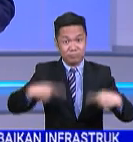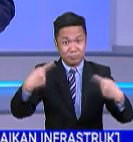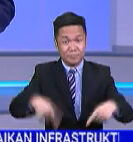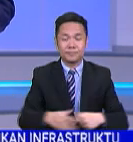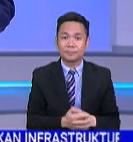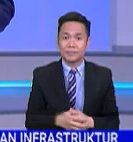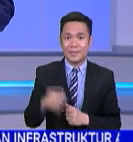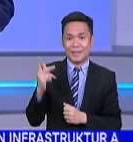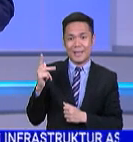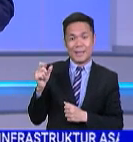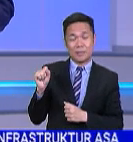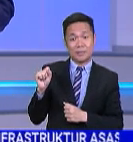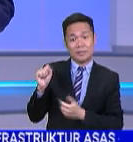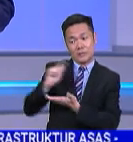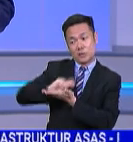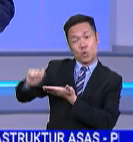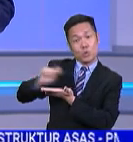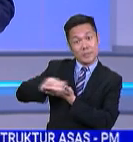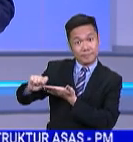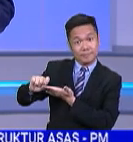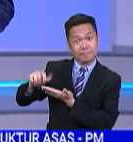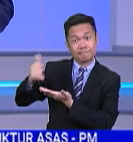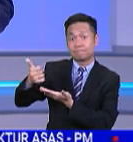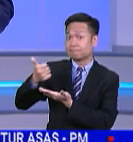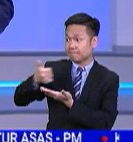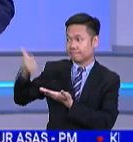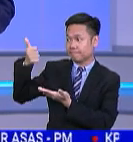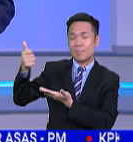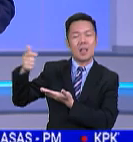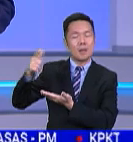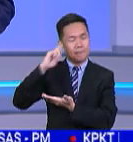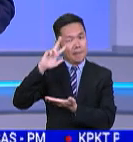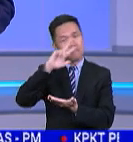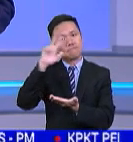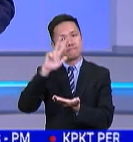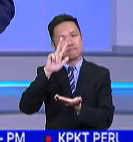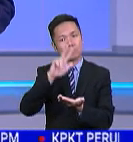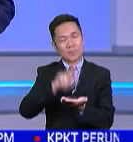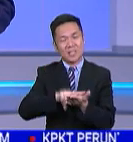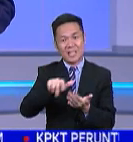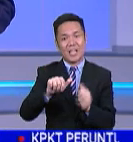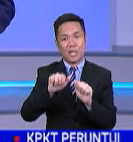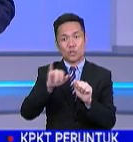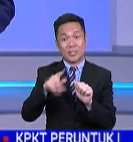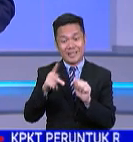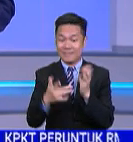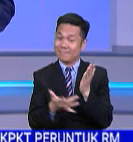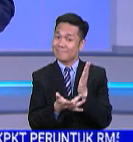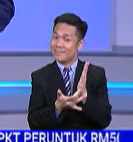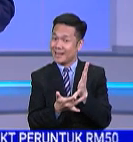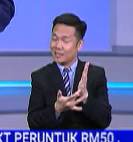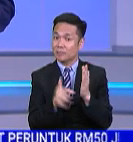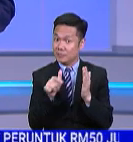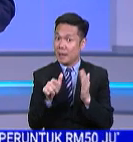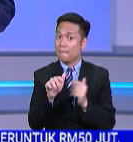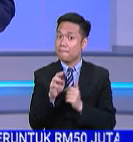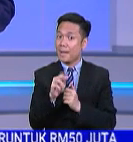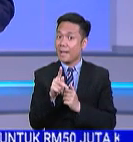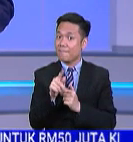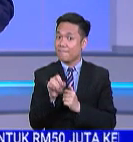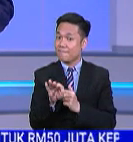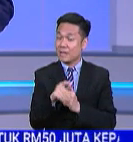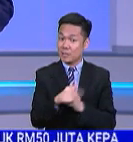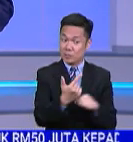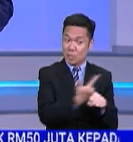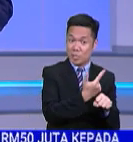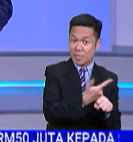Setiausaha agungnya, Datuk Nur Azmi Ahmad berkata perkara itu akan diputuskan pihak jawatankuasa teknikal Macaf sama ada jurulatih